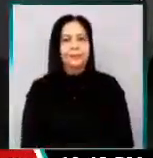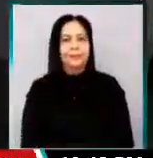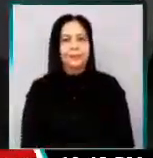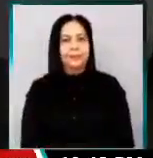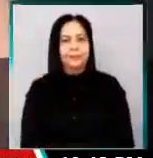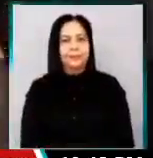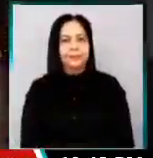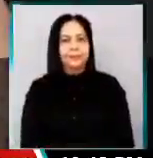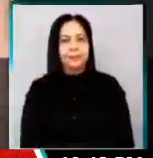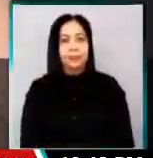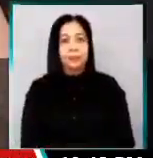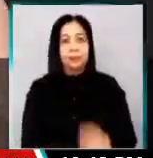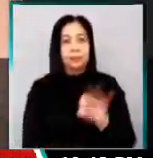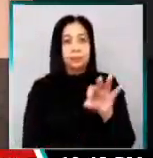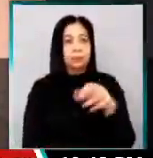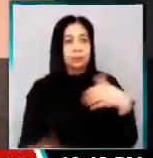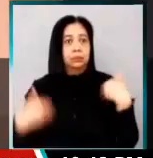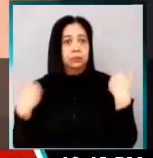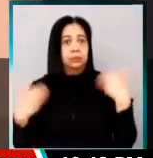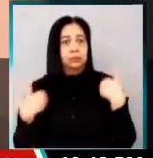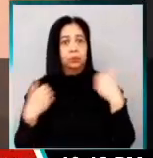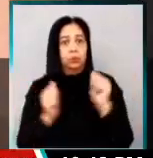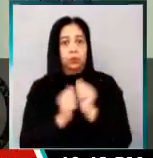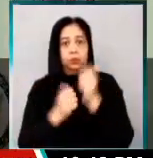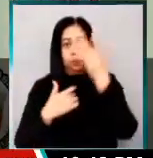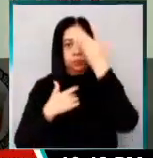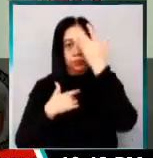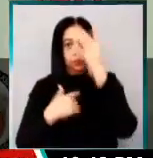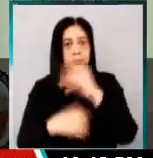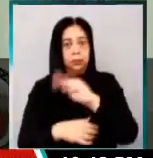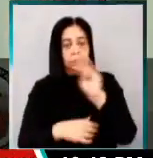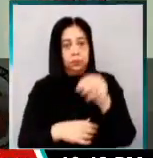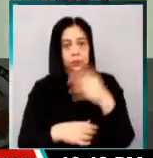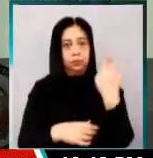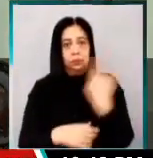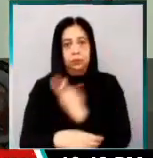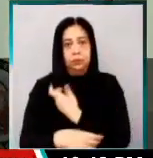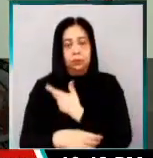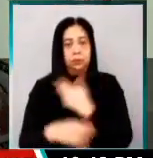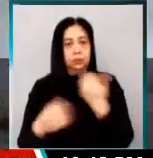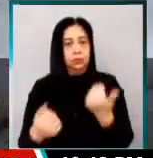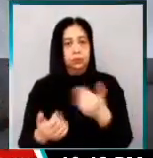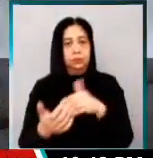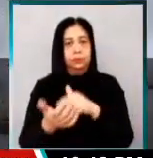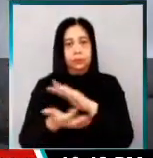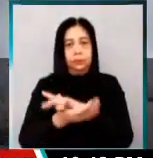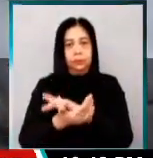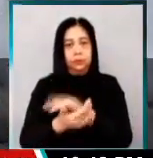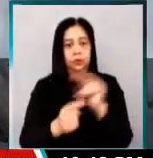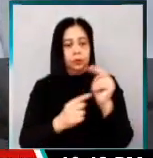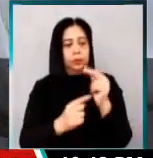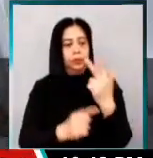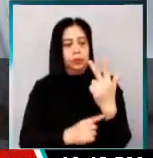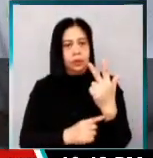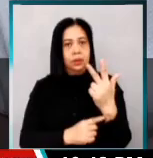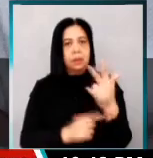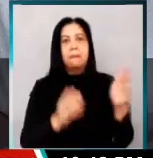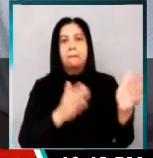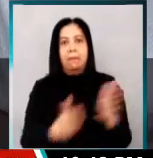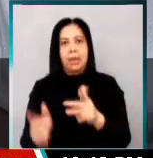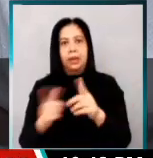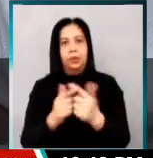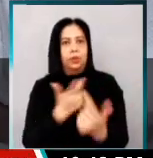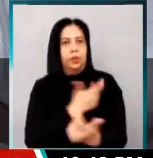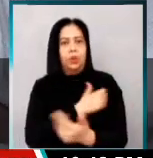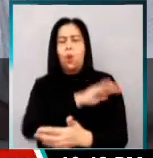ngayon, mga kabataang may comorbidity sa Metro Manila pa lang ang binabakunahan kontra COVID. Sa November 3, plano nang simula ng pagbabakuna sa lahat